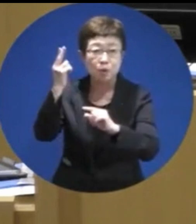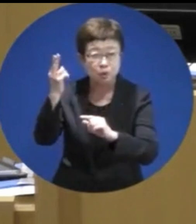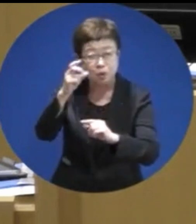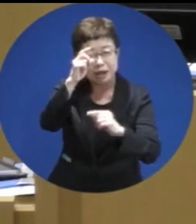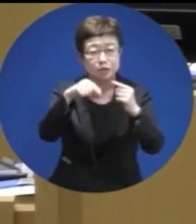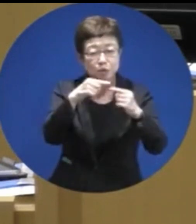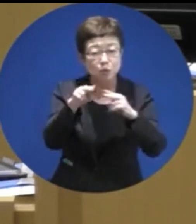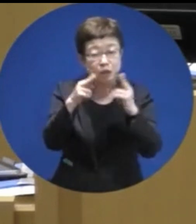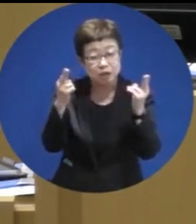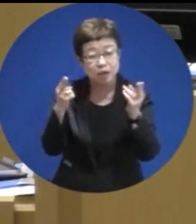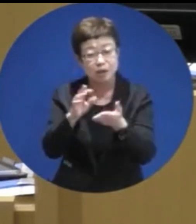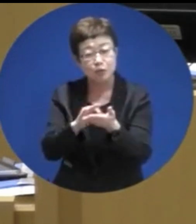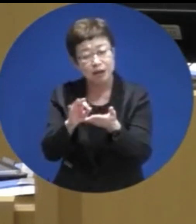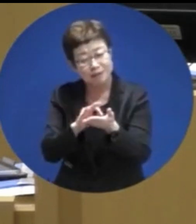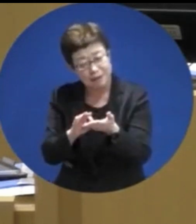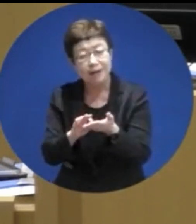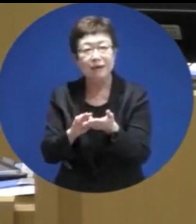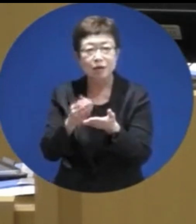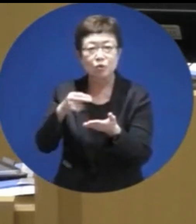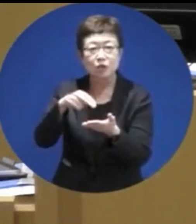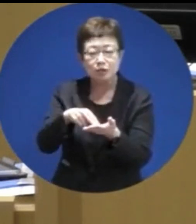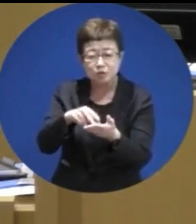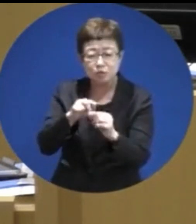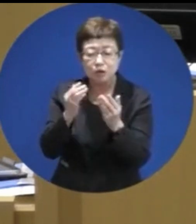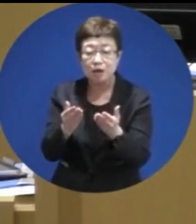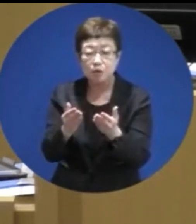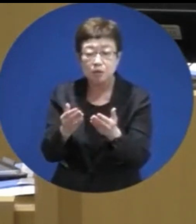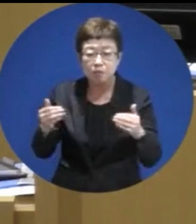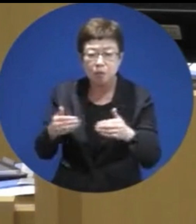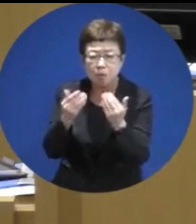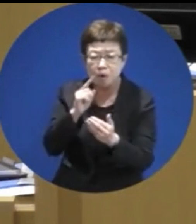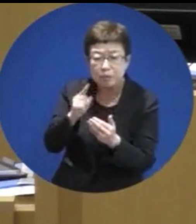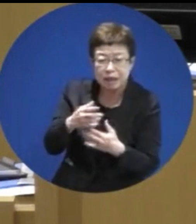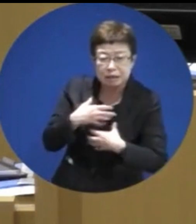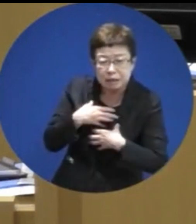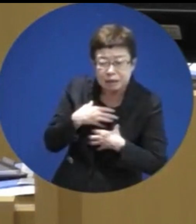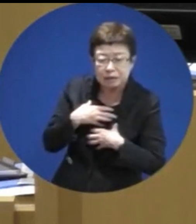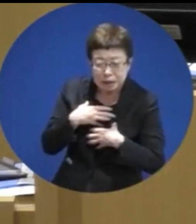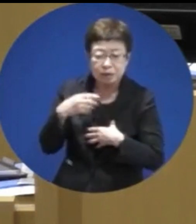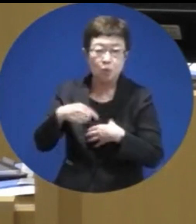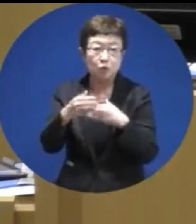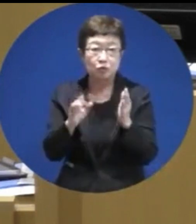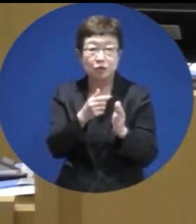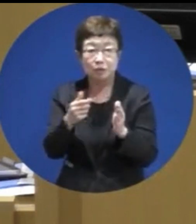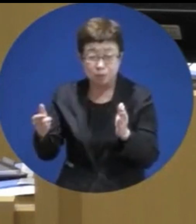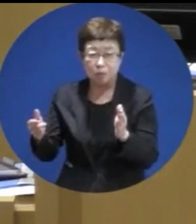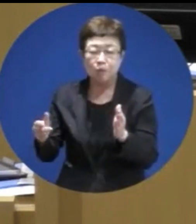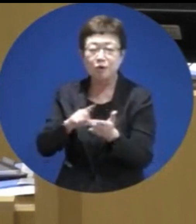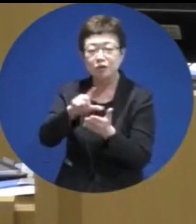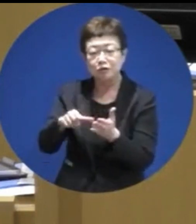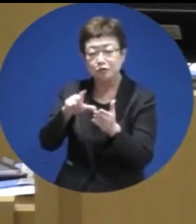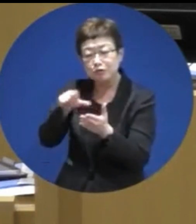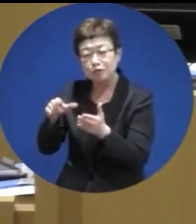視庁のリーフレットも活用しながら区立中学校で実施するスケアードストレート方式の交通安全教室や警察等と連携した地区